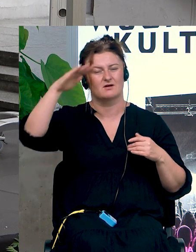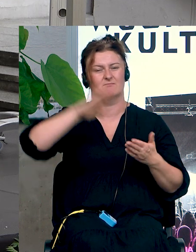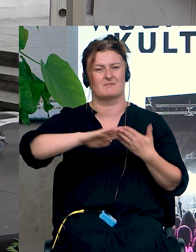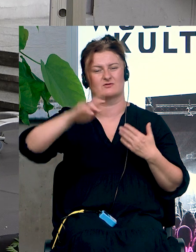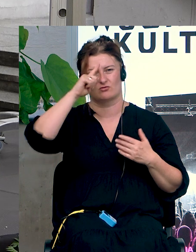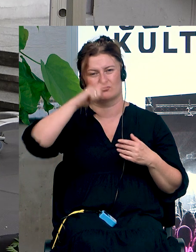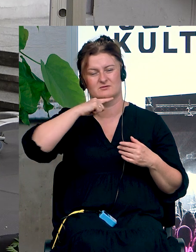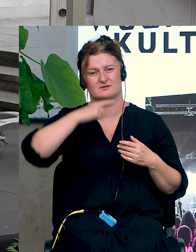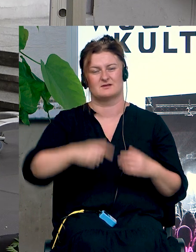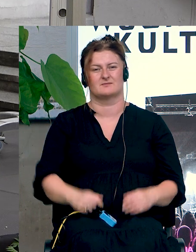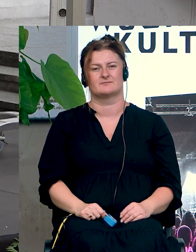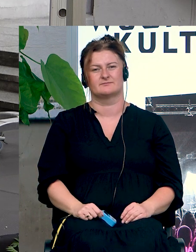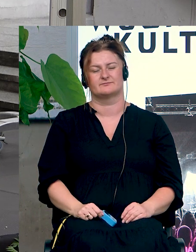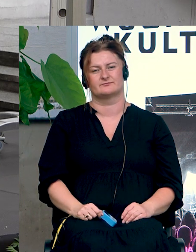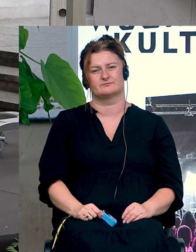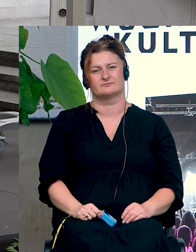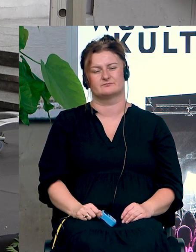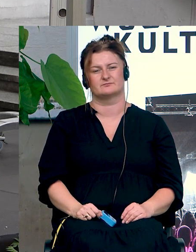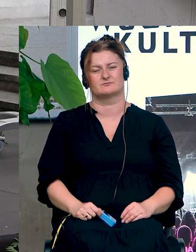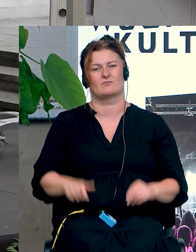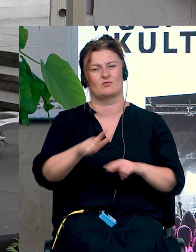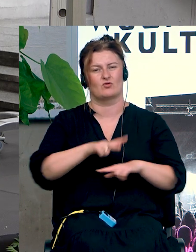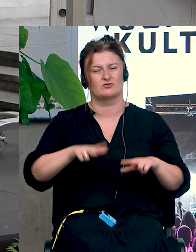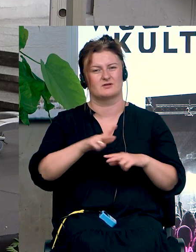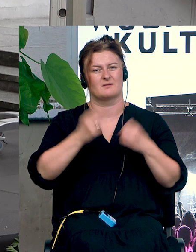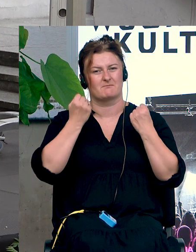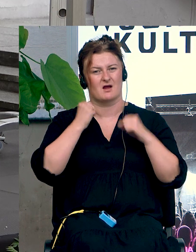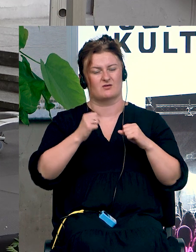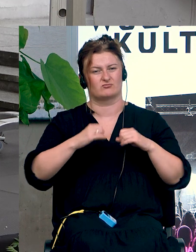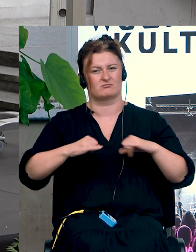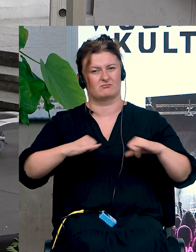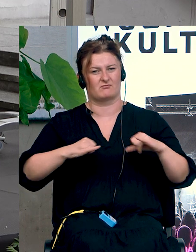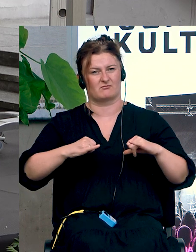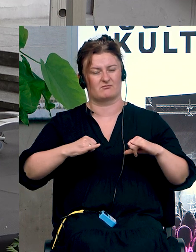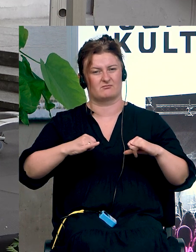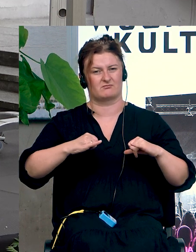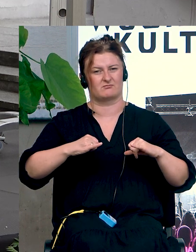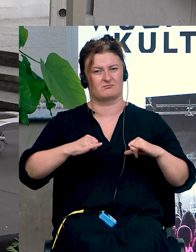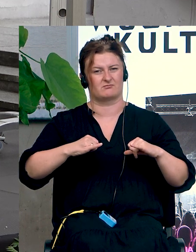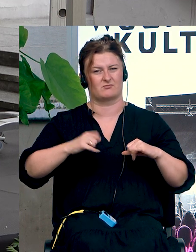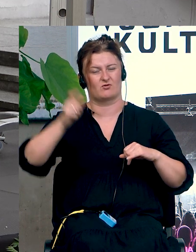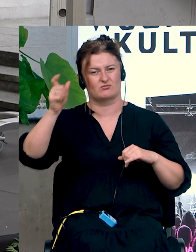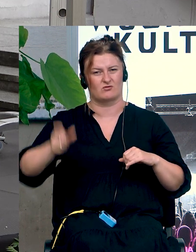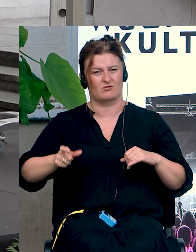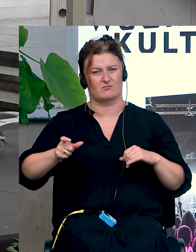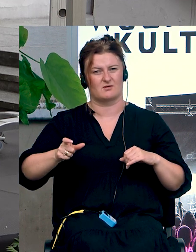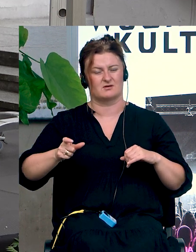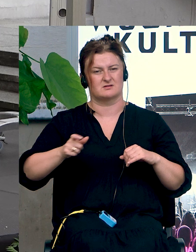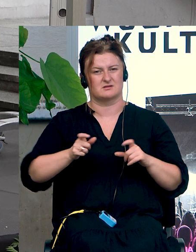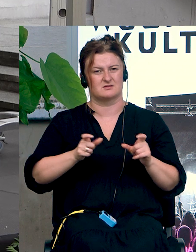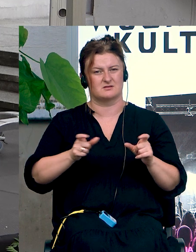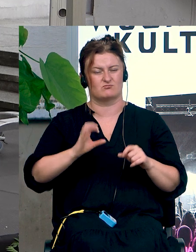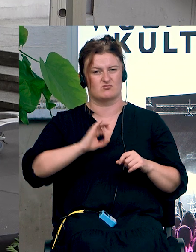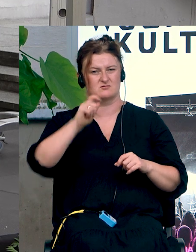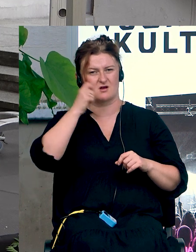В сім'ї дуже авторитарного і дуже травмованого чоловіка, мого дідуся. Хто читав «Мій дід танцював краще за всіх», той